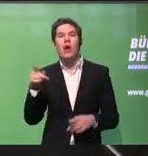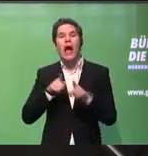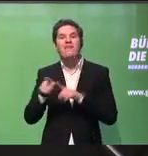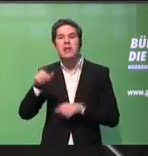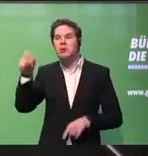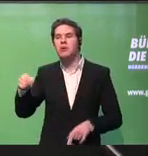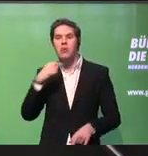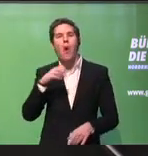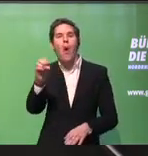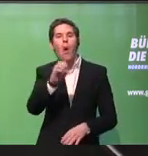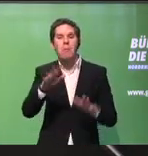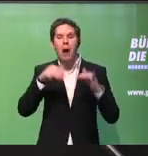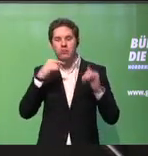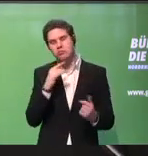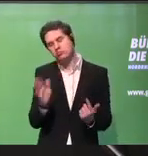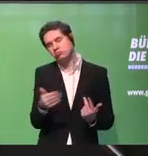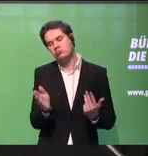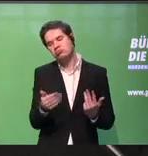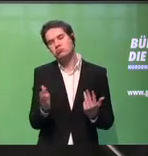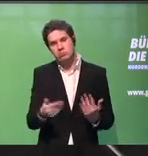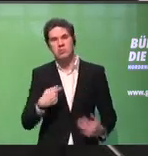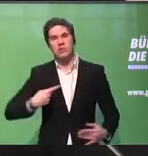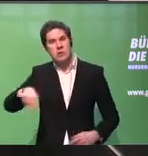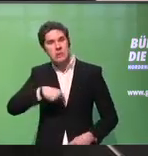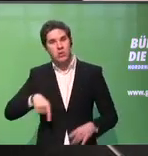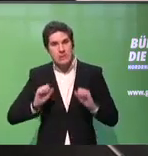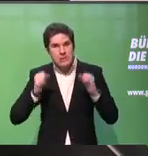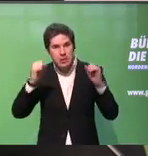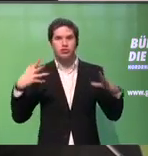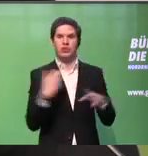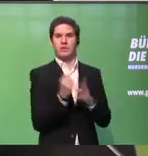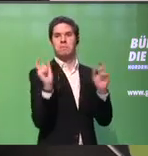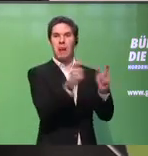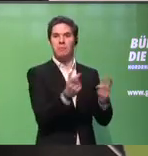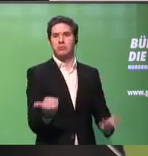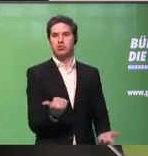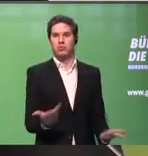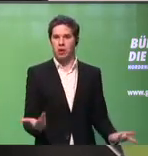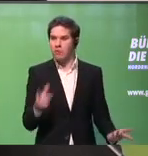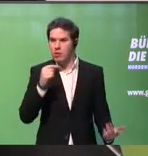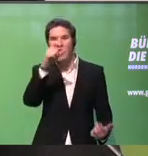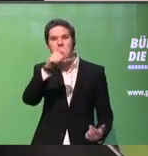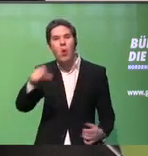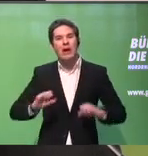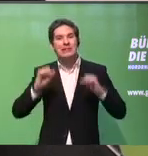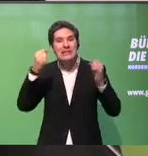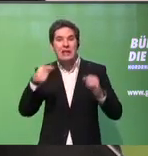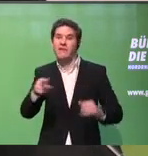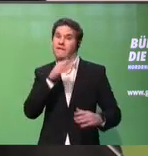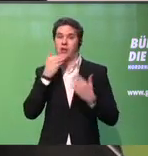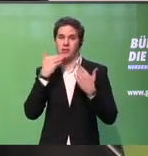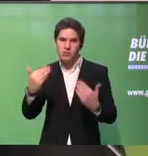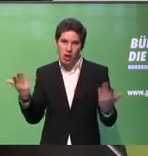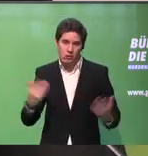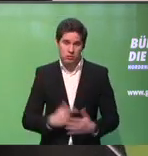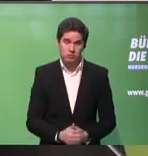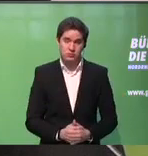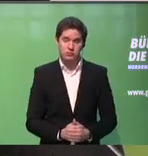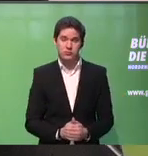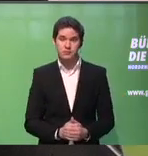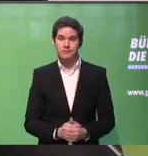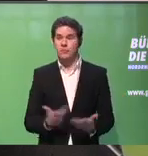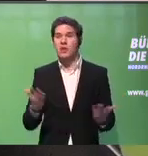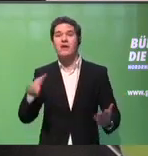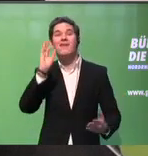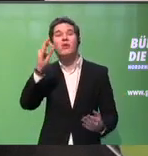alles abwinken. Das haben wir verhindert und das war auch ein wichtiges Verdienst der Bürgerinitiative europaweit. Aber für